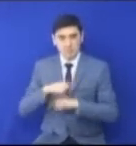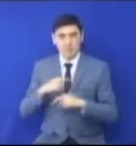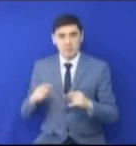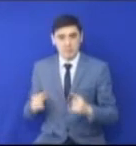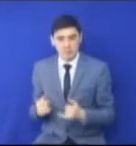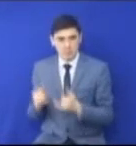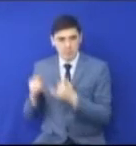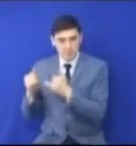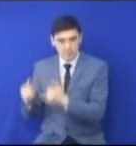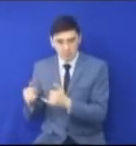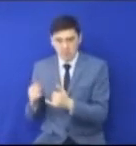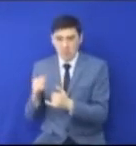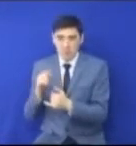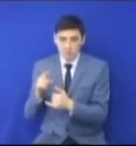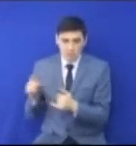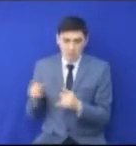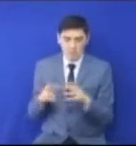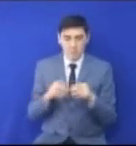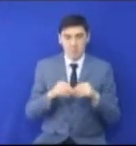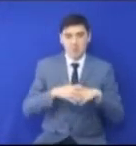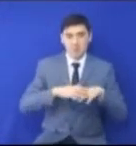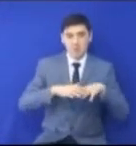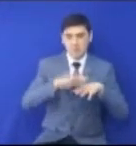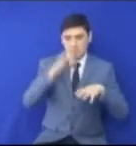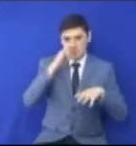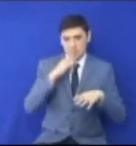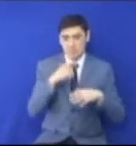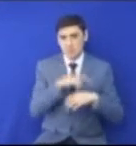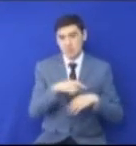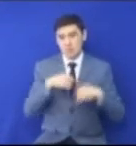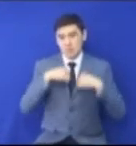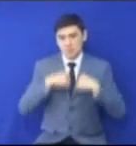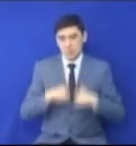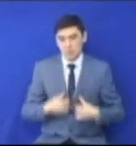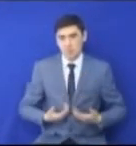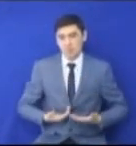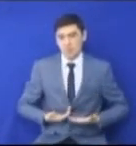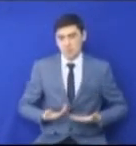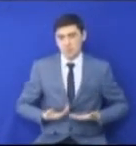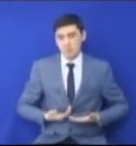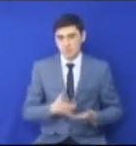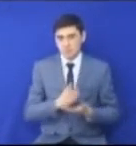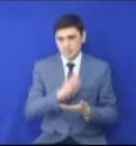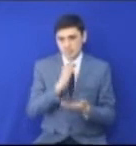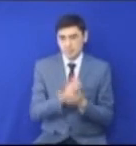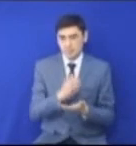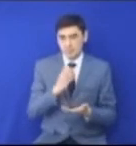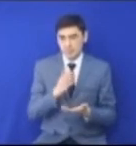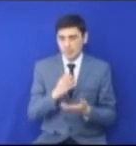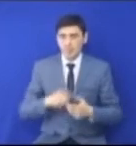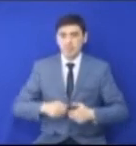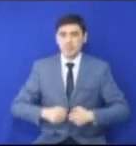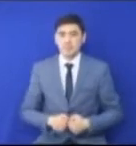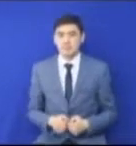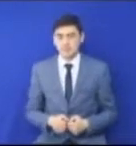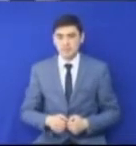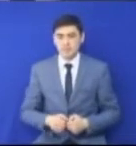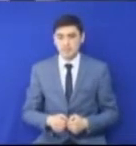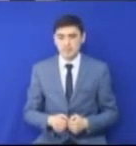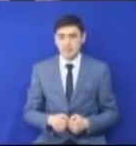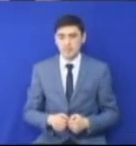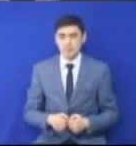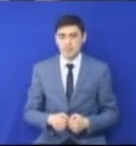тынымсыз еңбегінің арқасында бүгінгі таңда Қазақстандағы жаймаш уақ кезеңнің өзі қандай еңбекпен